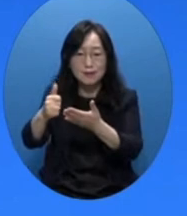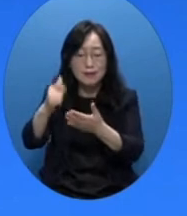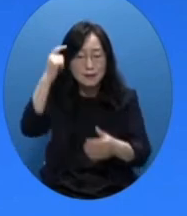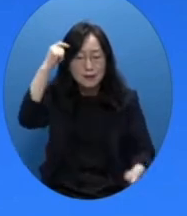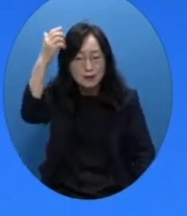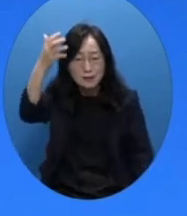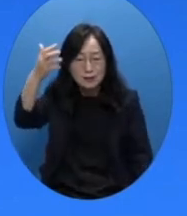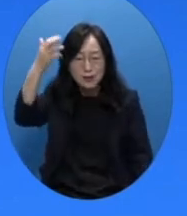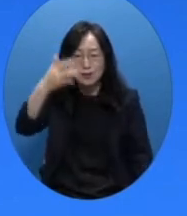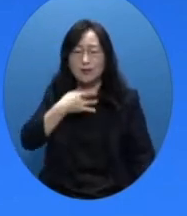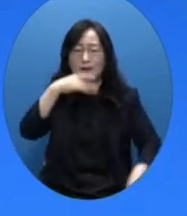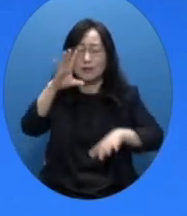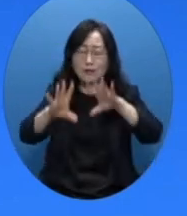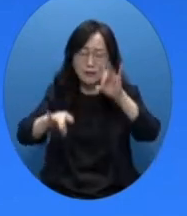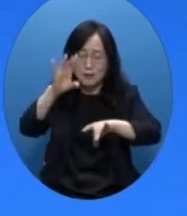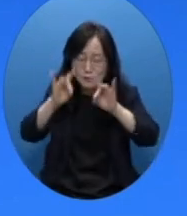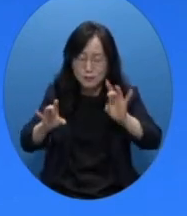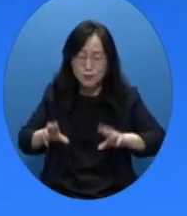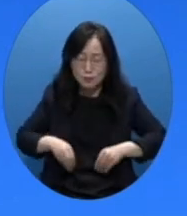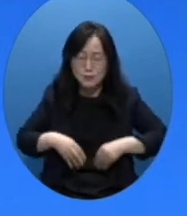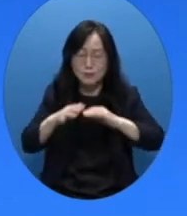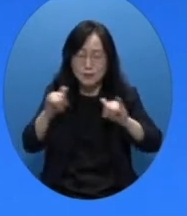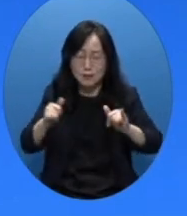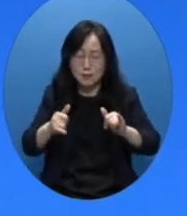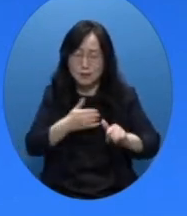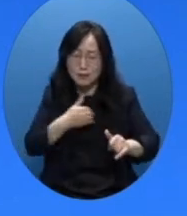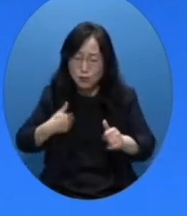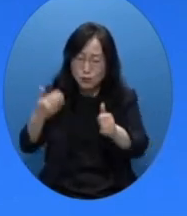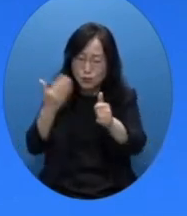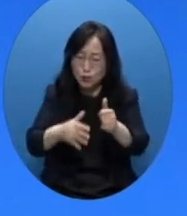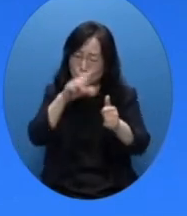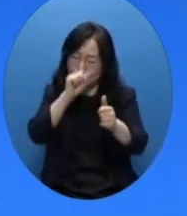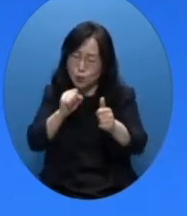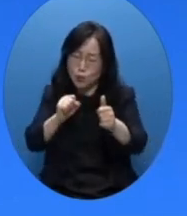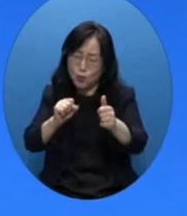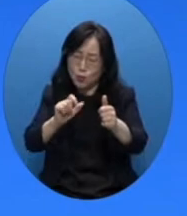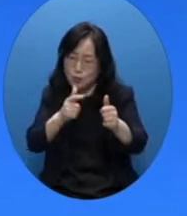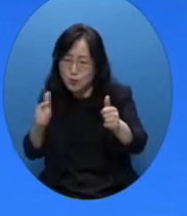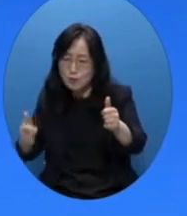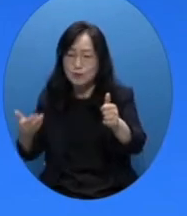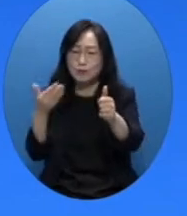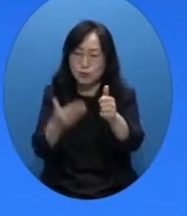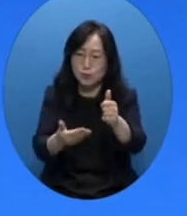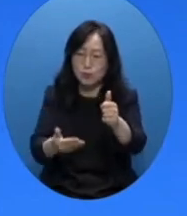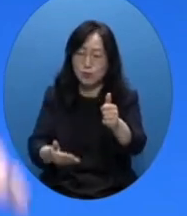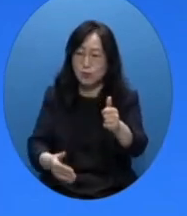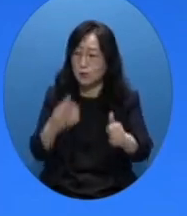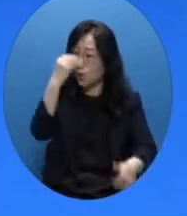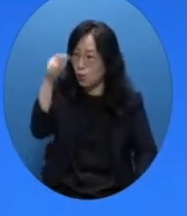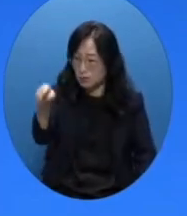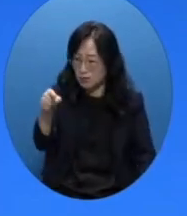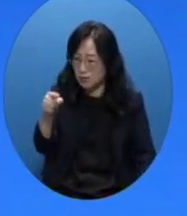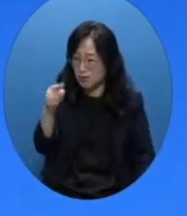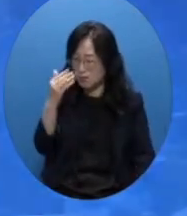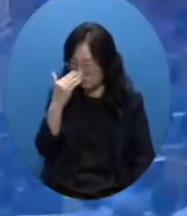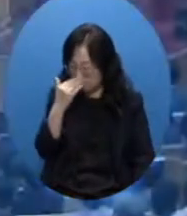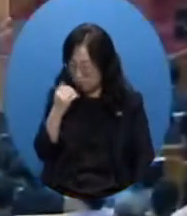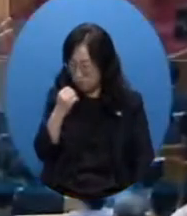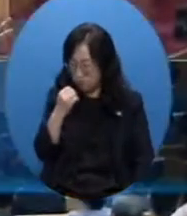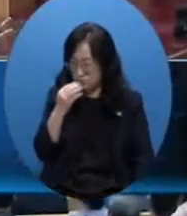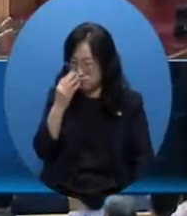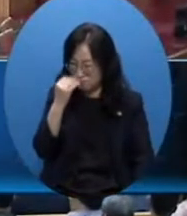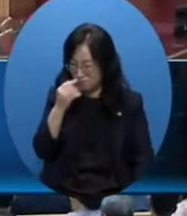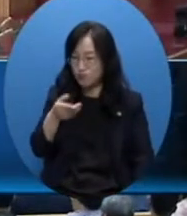영적으로 갈급해하고 굶주린 자를 만족해 하시고 좋은 것을 넘치게 채워주시고 교만한 자는 낮추시는 것입니다.